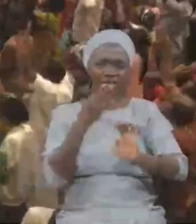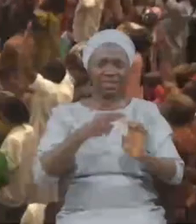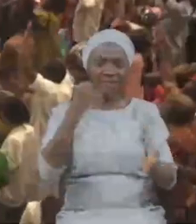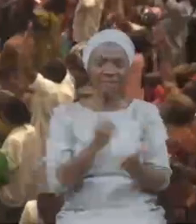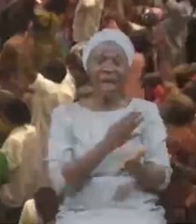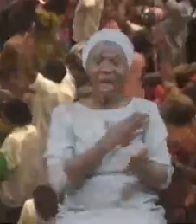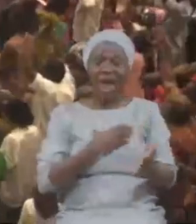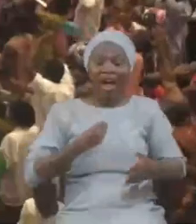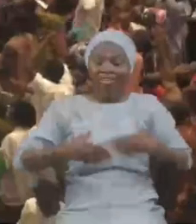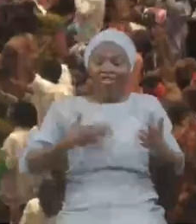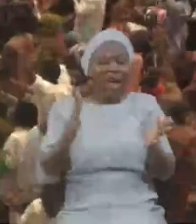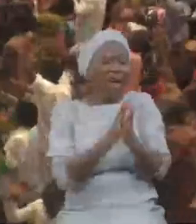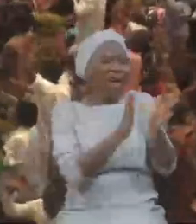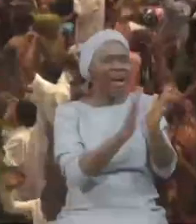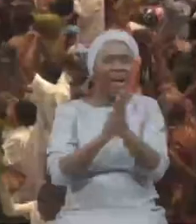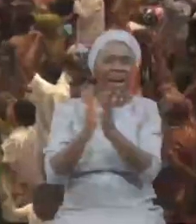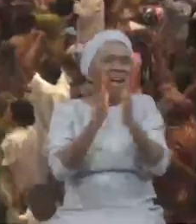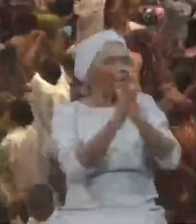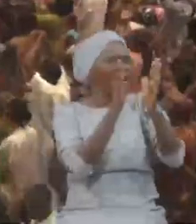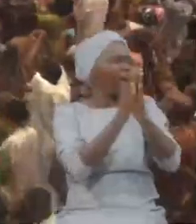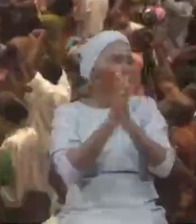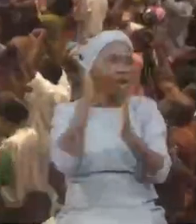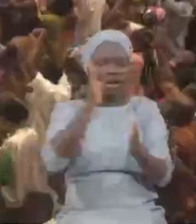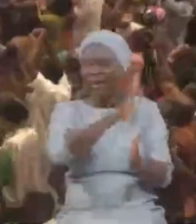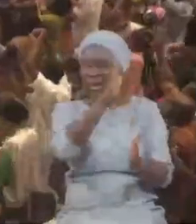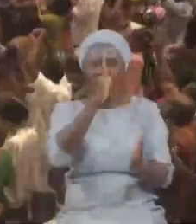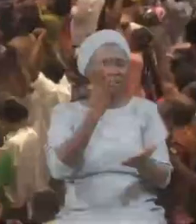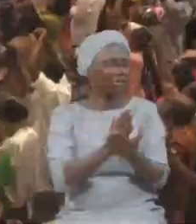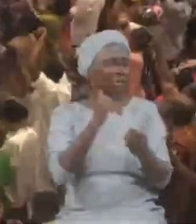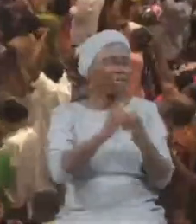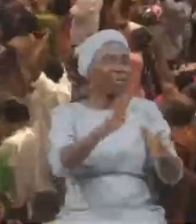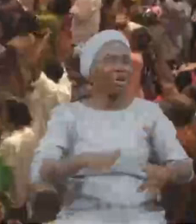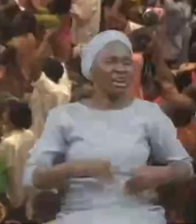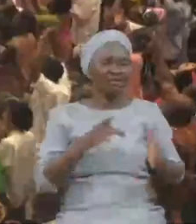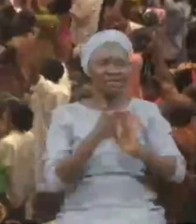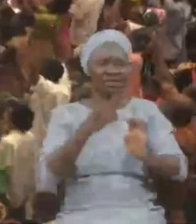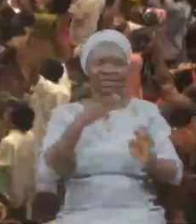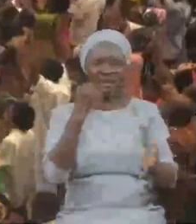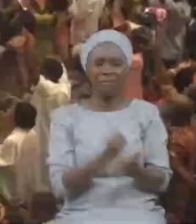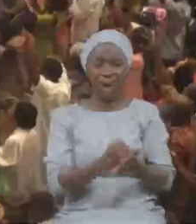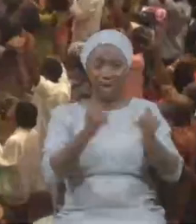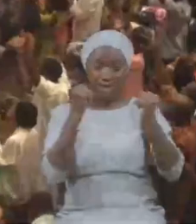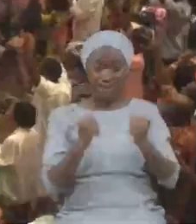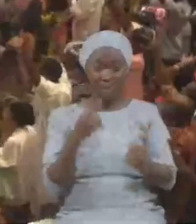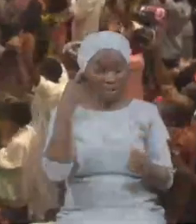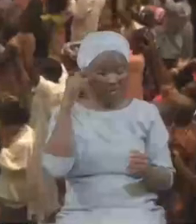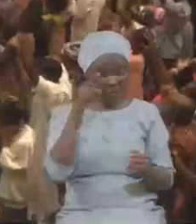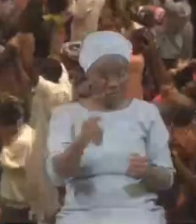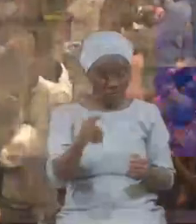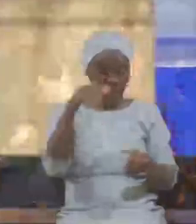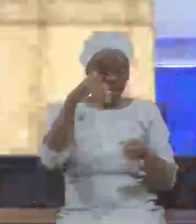Et les applaudissements ne vont jamais cesser dans votre vie. La puissance pour vous, en